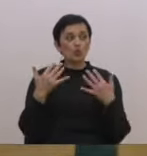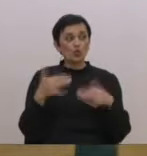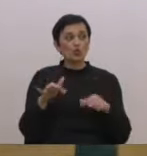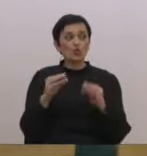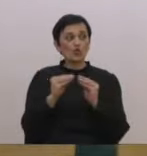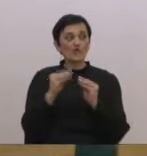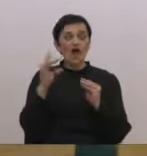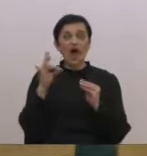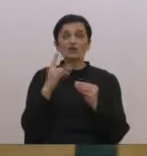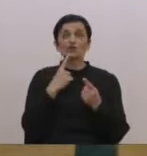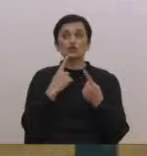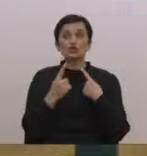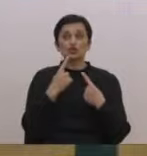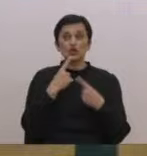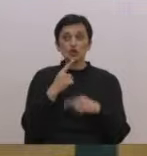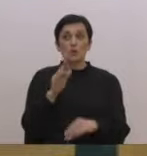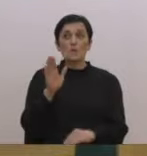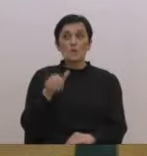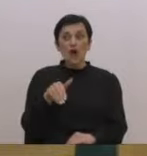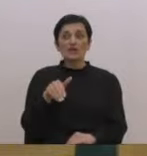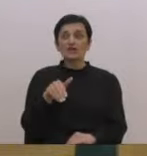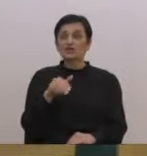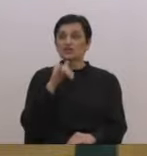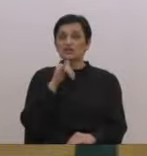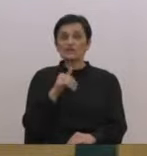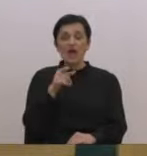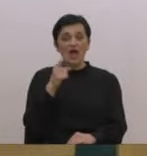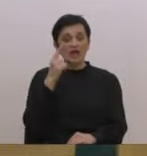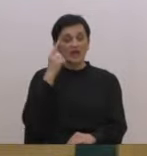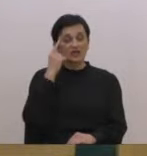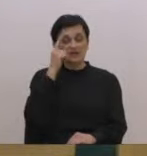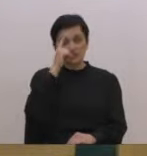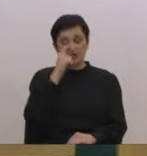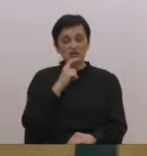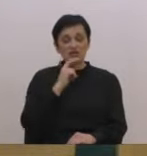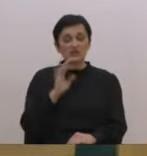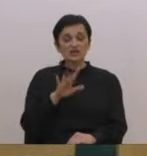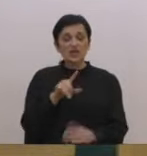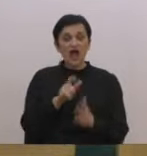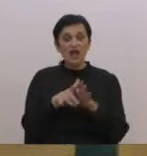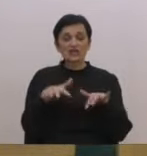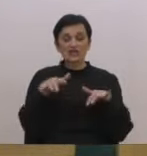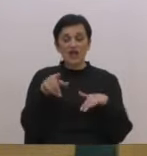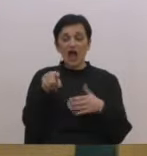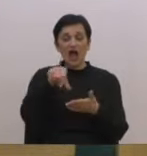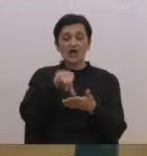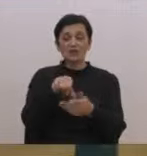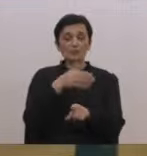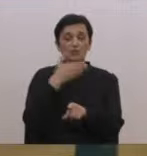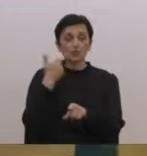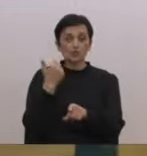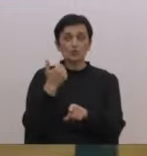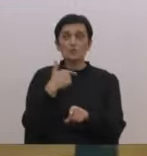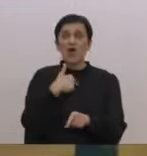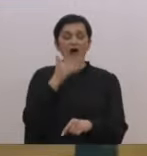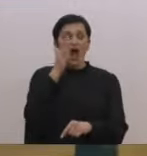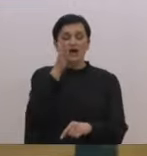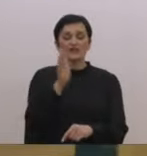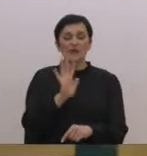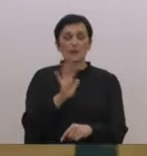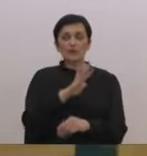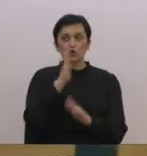10-ჯერ გესაუბრეთ და მაინც ვერ გაიგეთ, დარბაშიც კი ვერ ჩერდებით, რომ მოისმინოთ ეს ყველაფერი, დღეს არ ვაპირებ